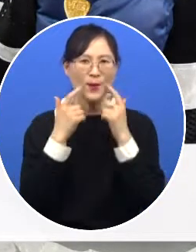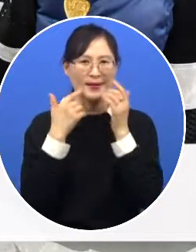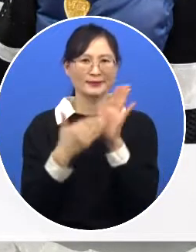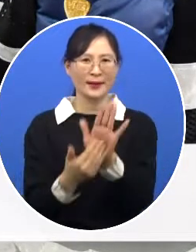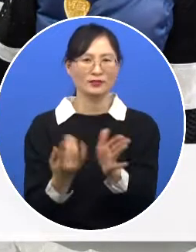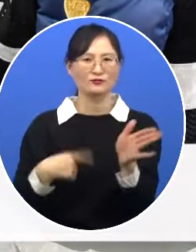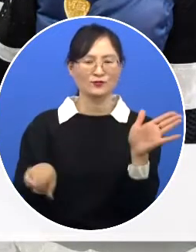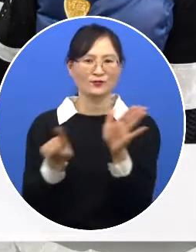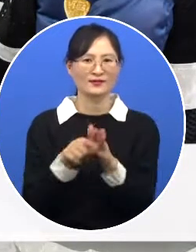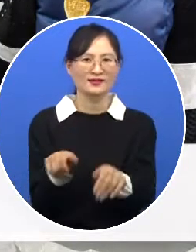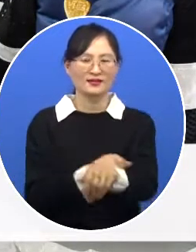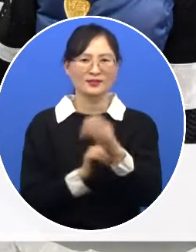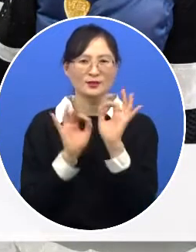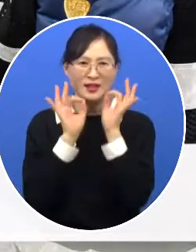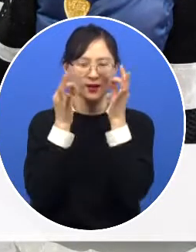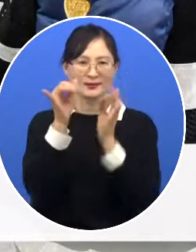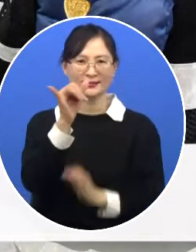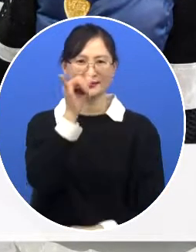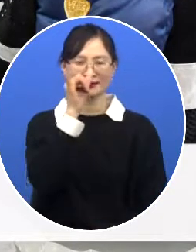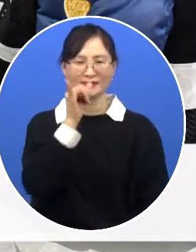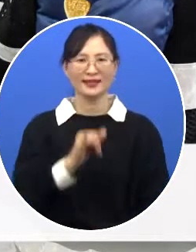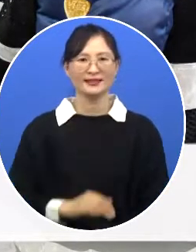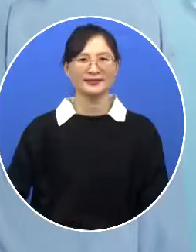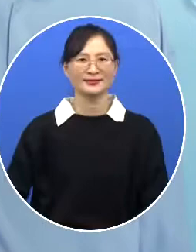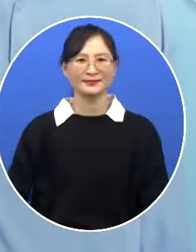위해 적극적으로 노력하고 있습니다.